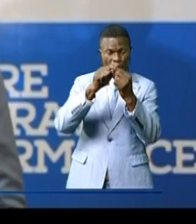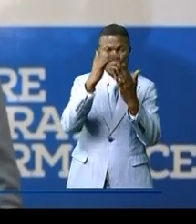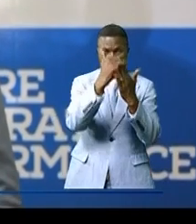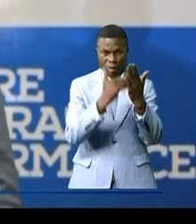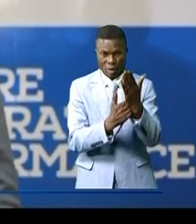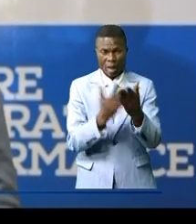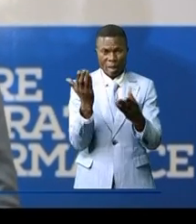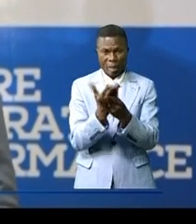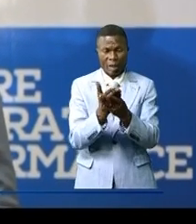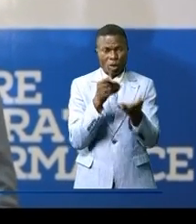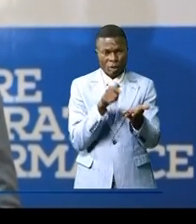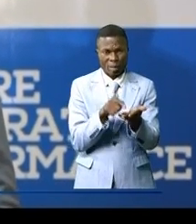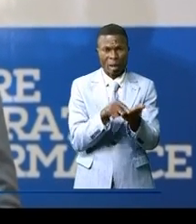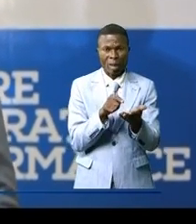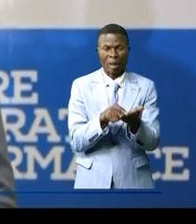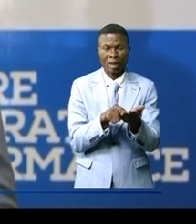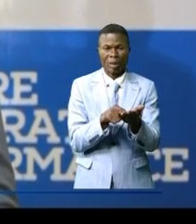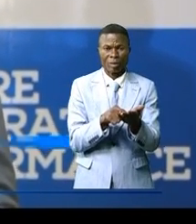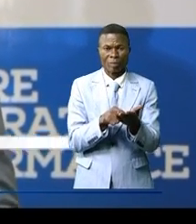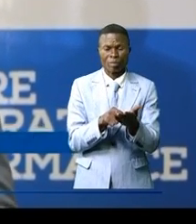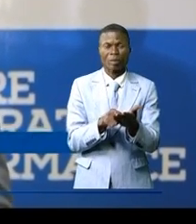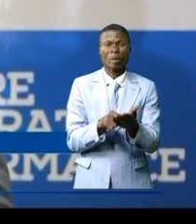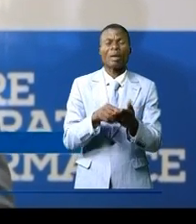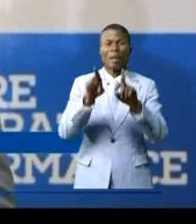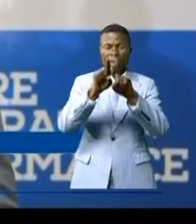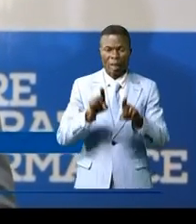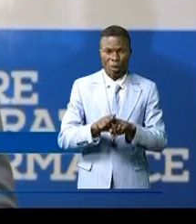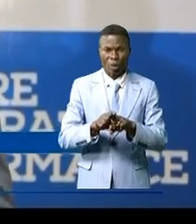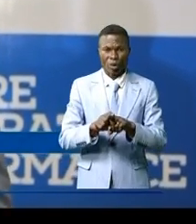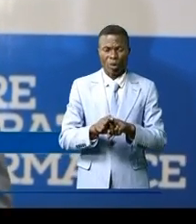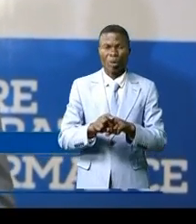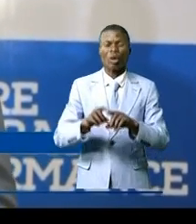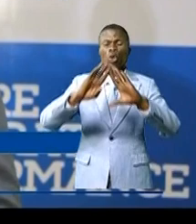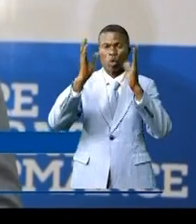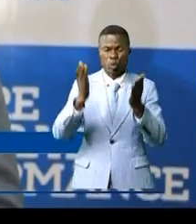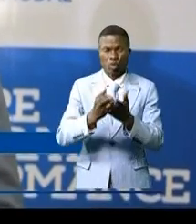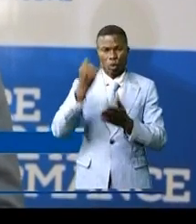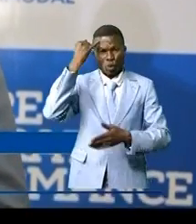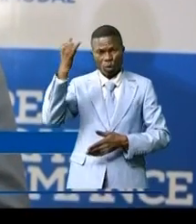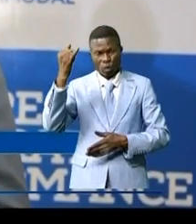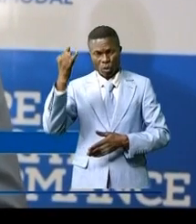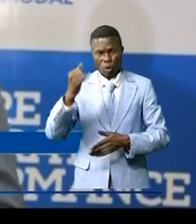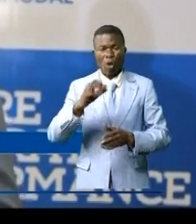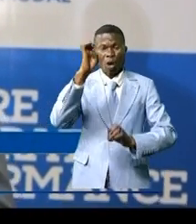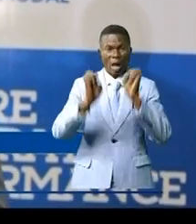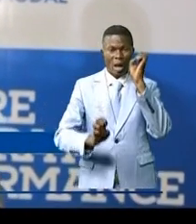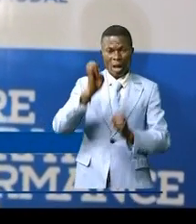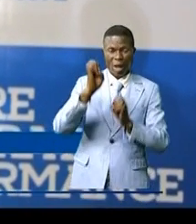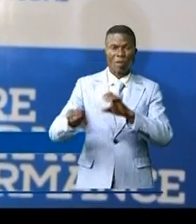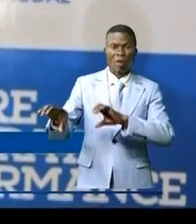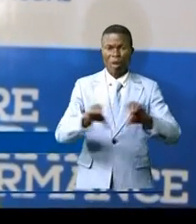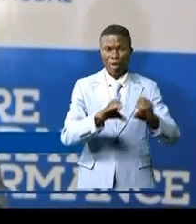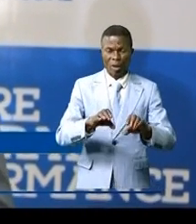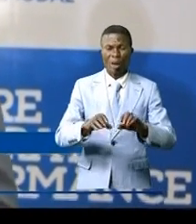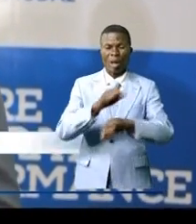dans ces contrats de performance constituent donc des targets, des focus autour desquels on va évaluer les actions de